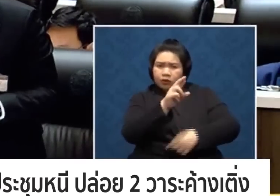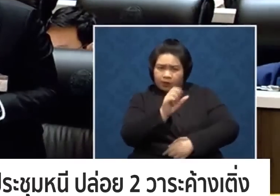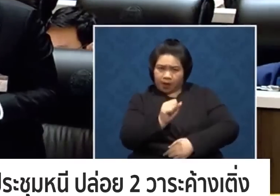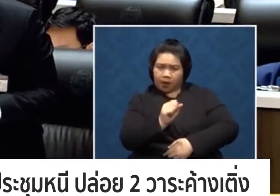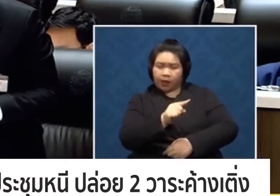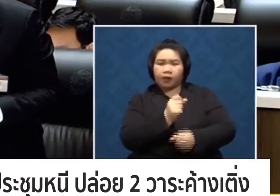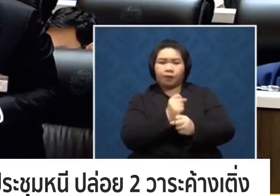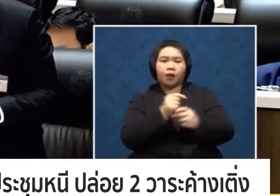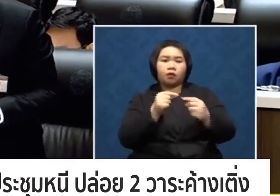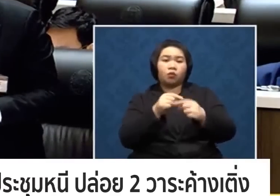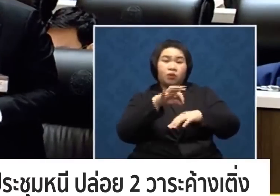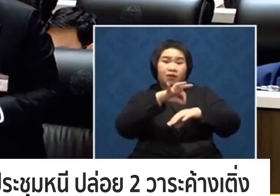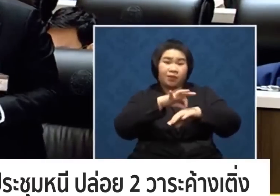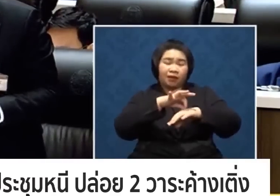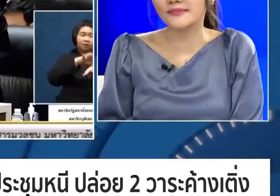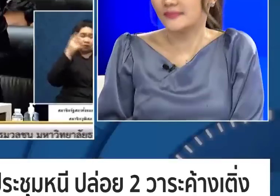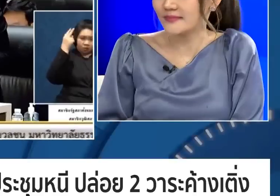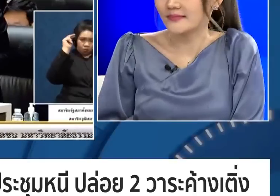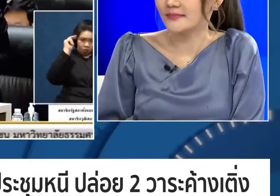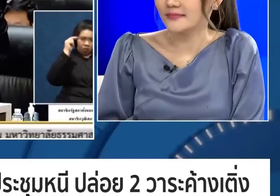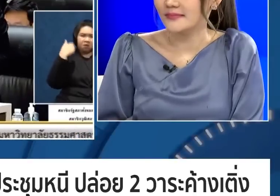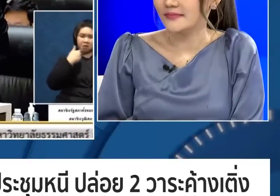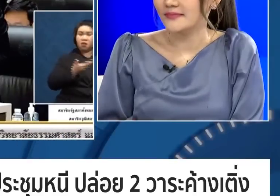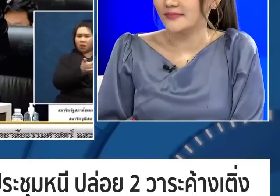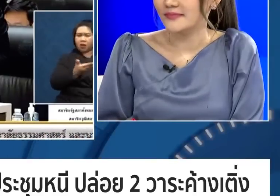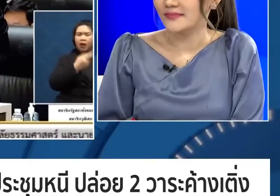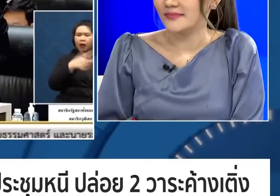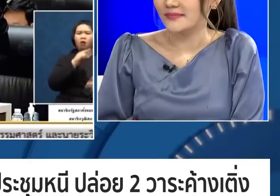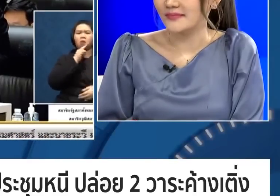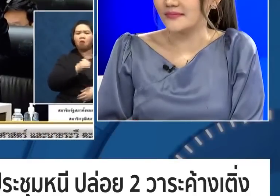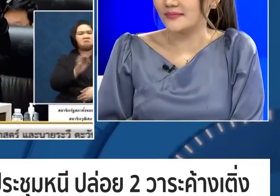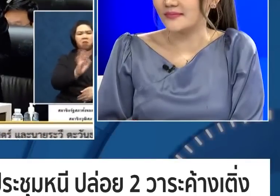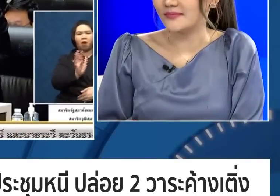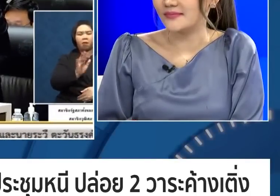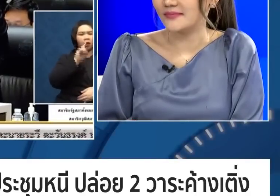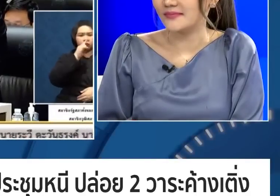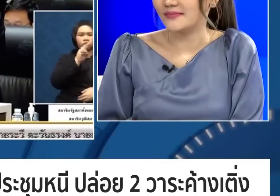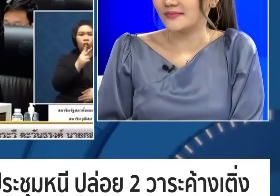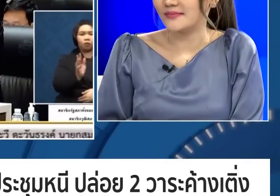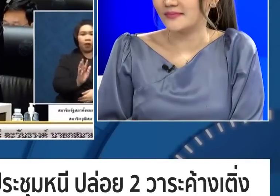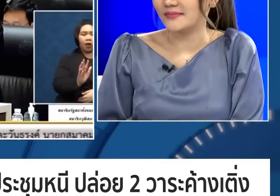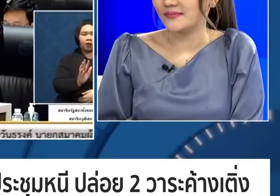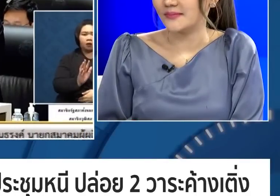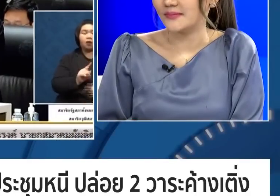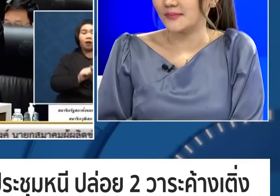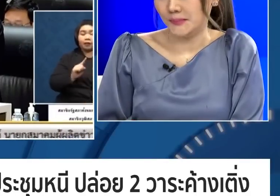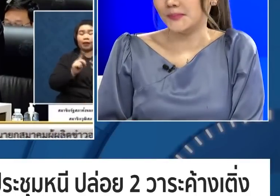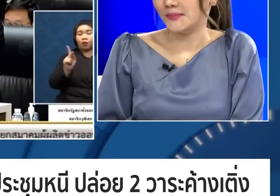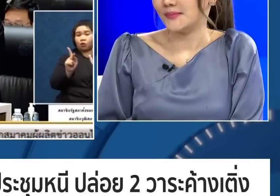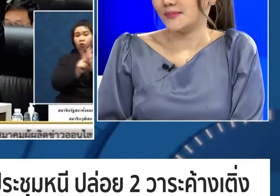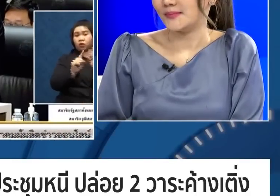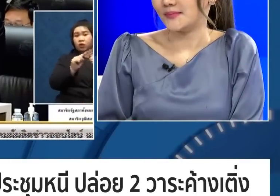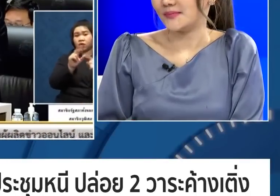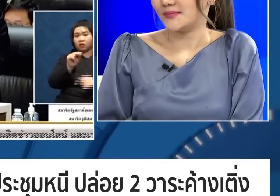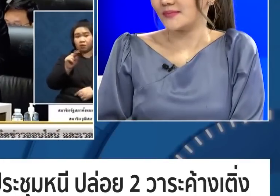ป็นยังไงถ ู กไหมฮะฉะนั้นเนี่ยเรื่องอยู่ตรงนู้นแล้วมันก็จบแล้วแหละมติของสภาก็ถือว่าเป็นเด็ดขาดแล้